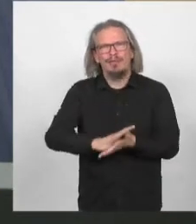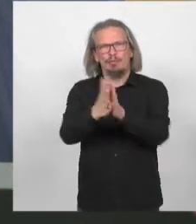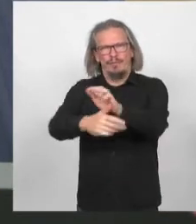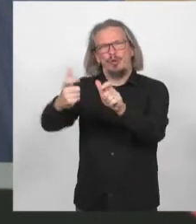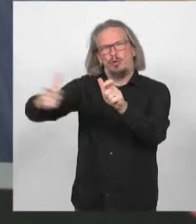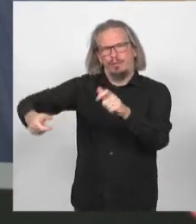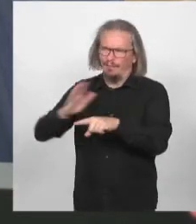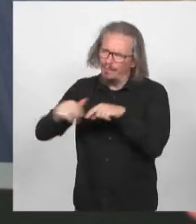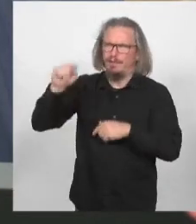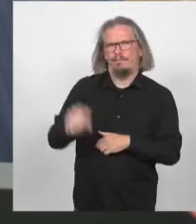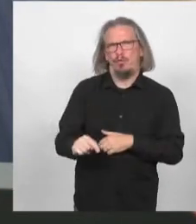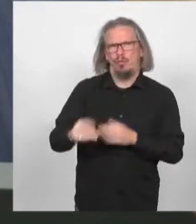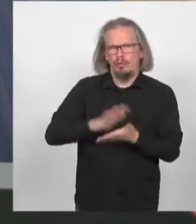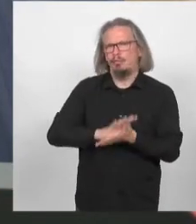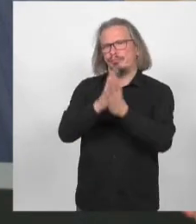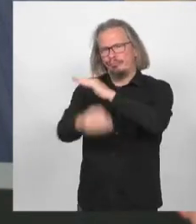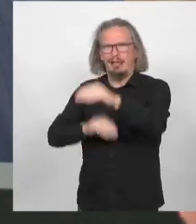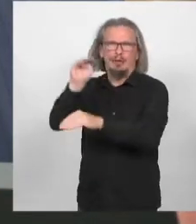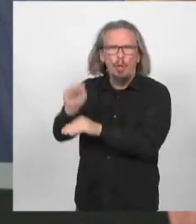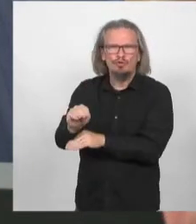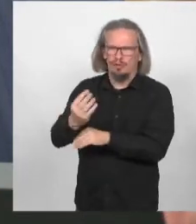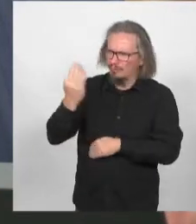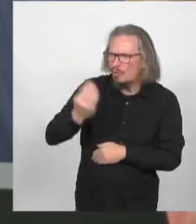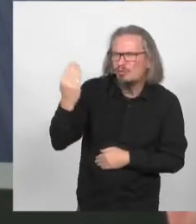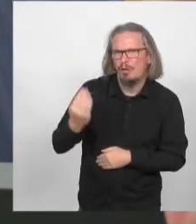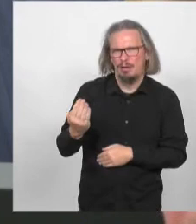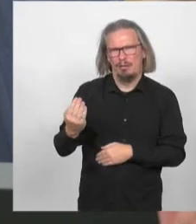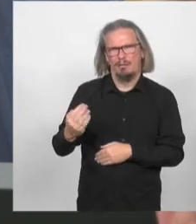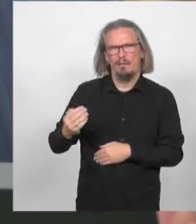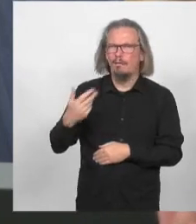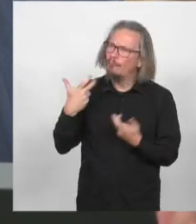entreprises pour engager la transition écologique juste et nécessaire pour